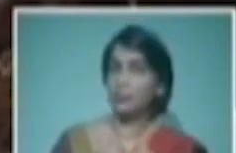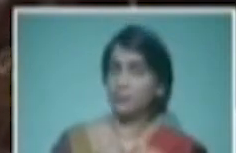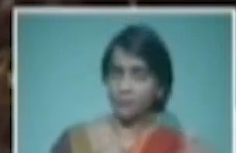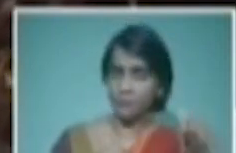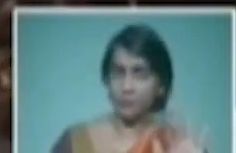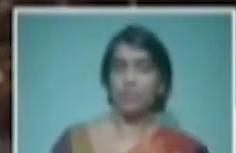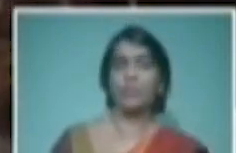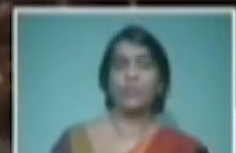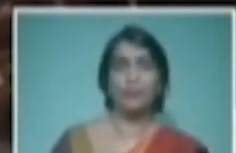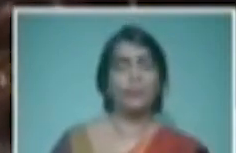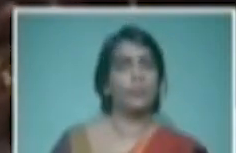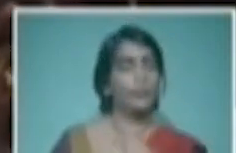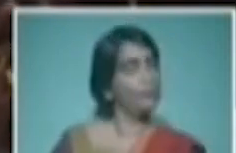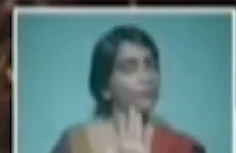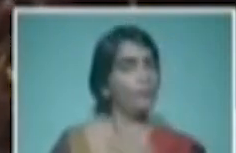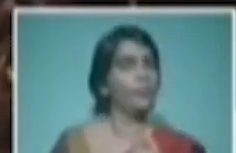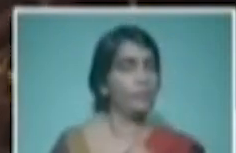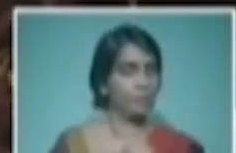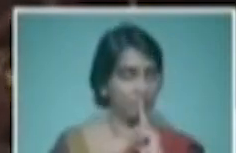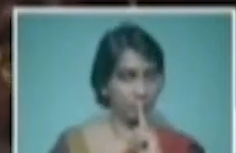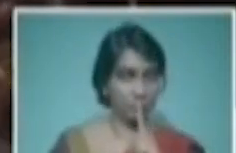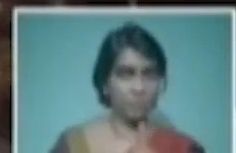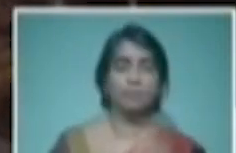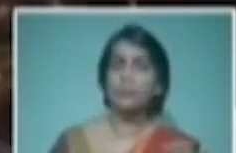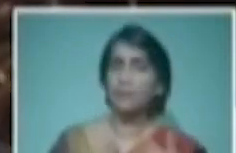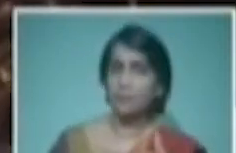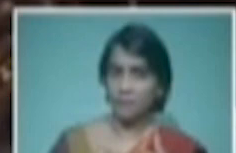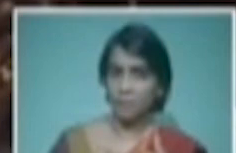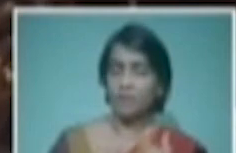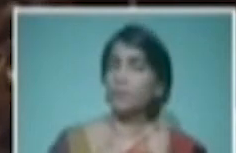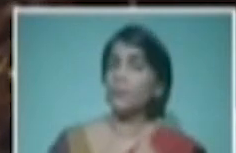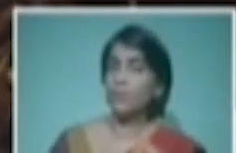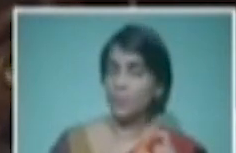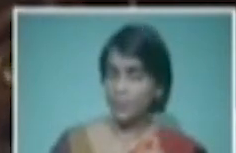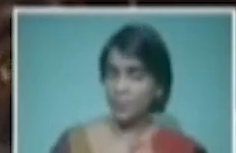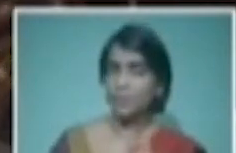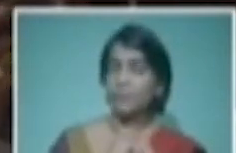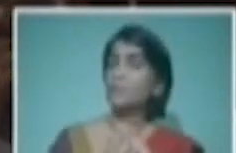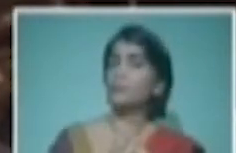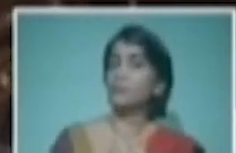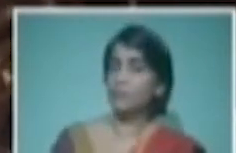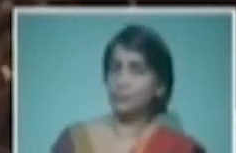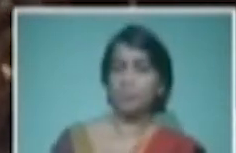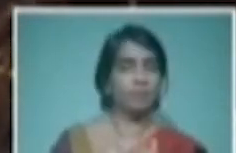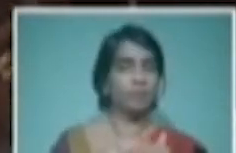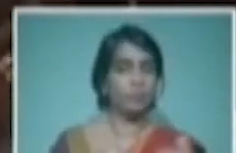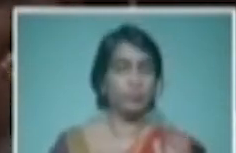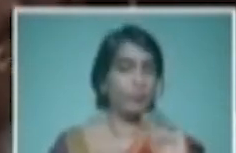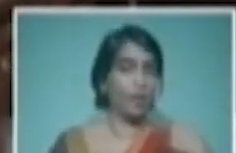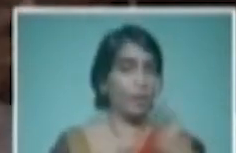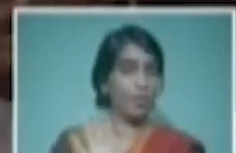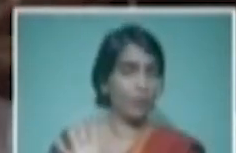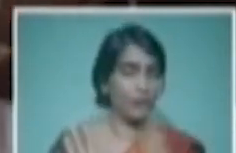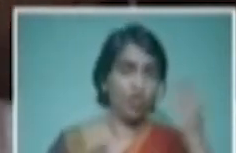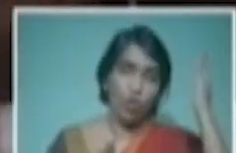තිබෙනවා. එනිසා මම සඳහන් කරනවා අපි අධ්‍යාපනයේ පරිවර්තන යුගයකට යෑම ලබන අවුරුද්දේ